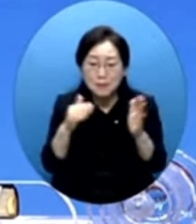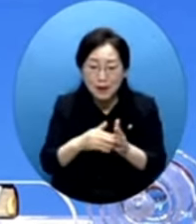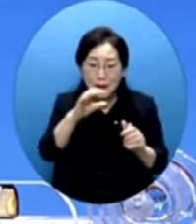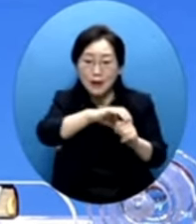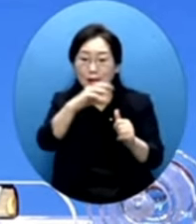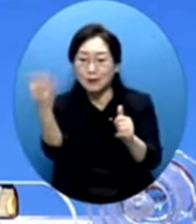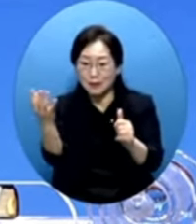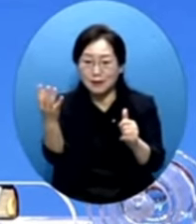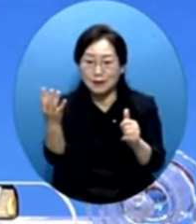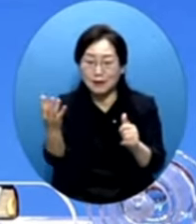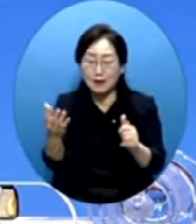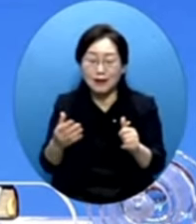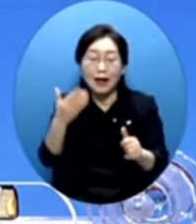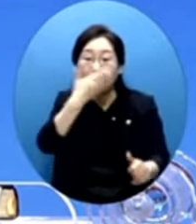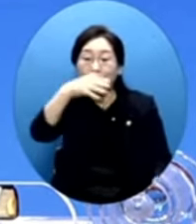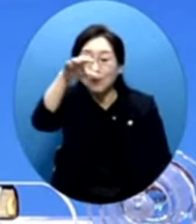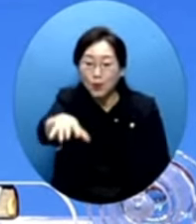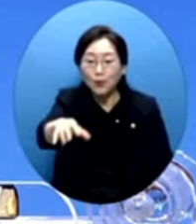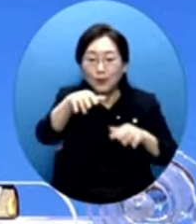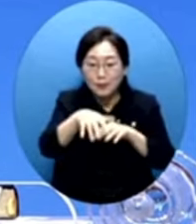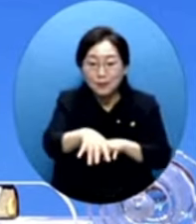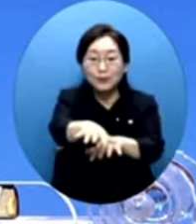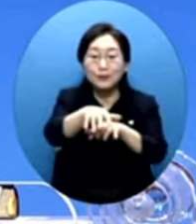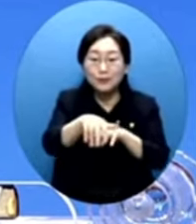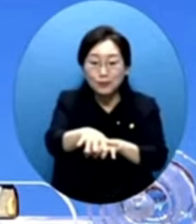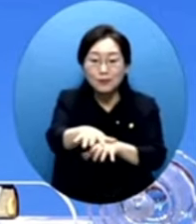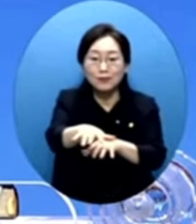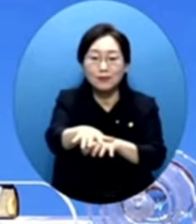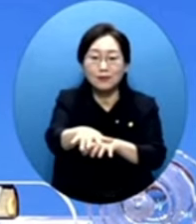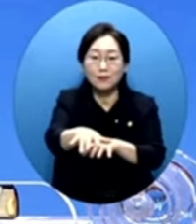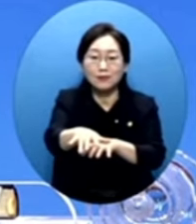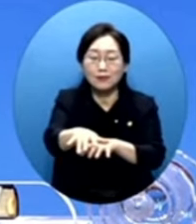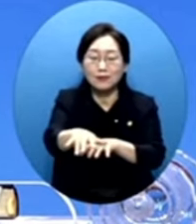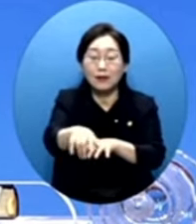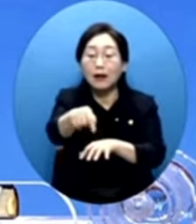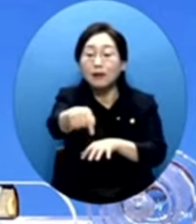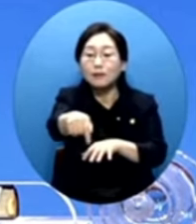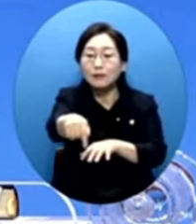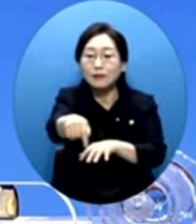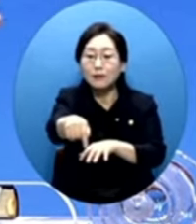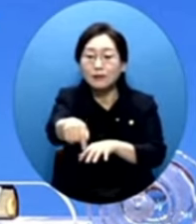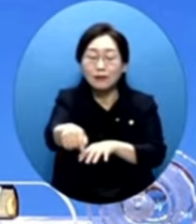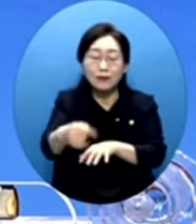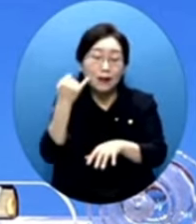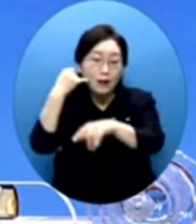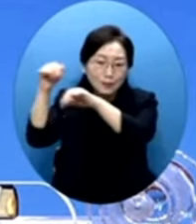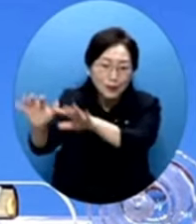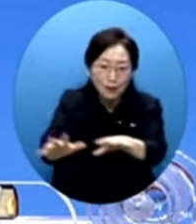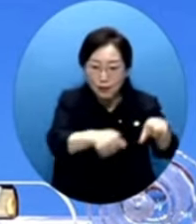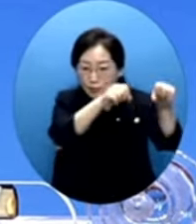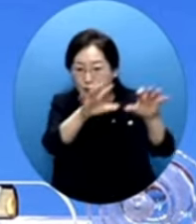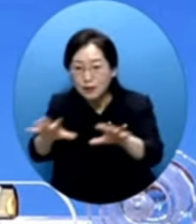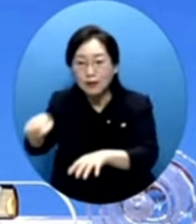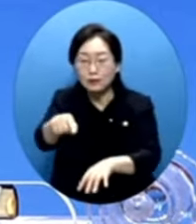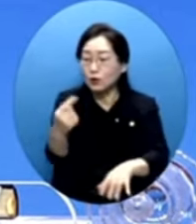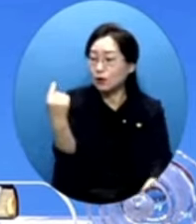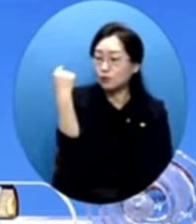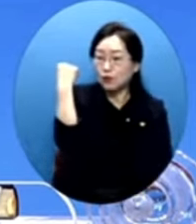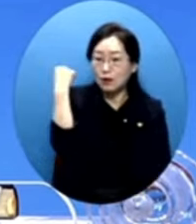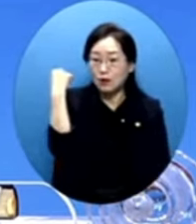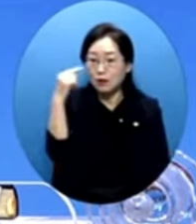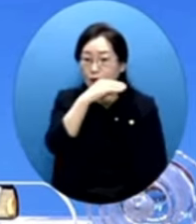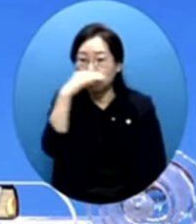이제 가나한 땅을 향해 가는데 앞에는 홍가 가로 막혔고 뒤에는